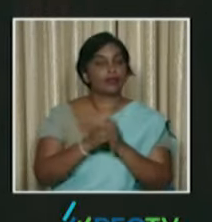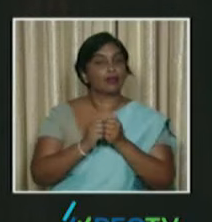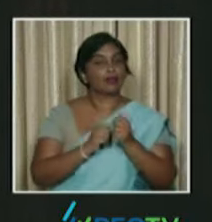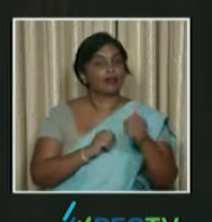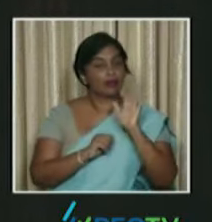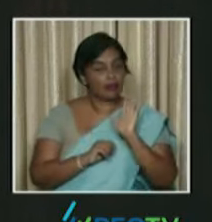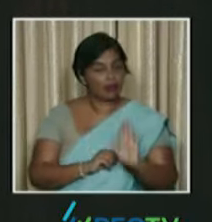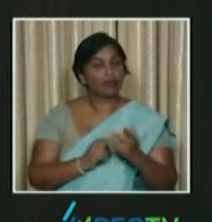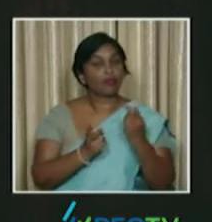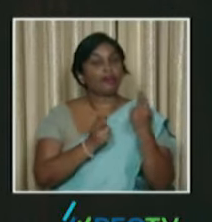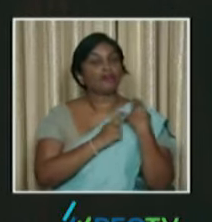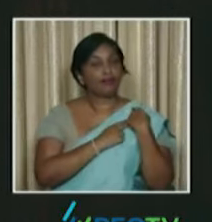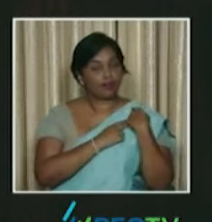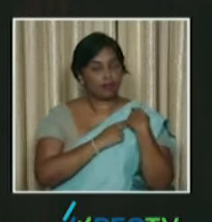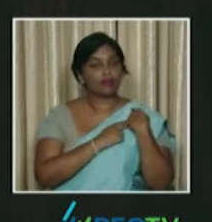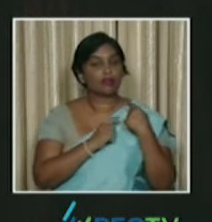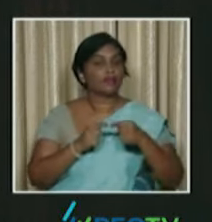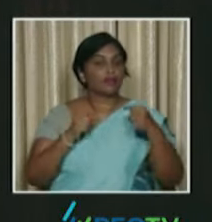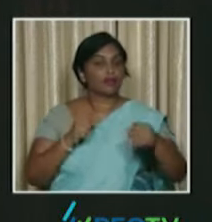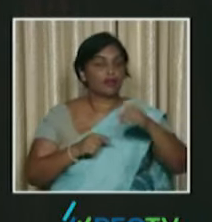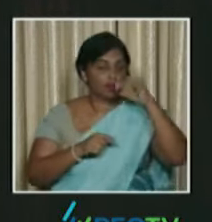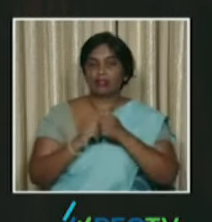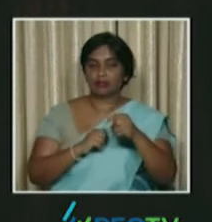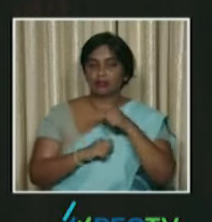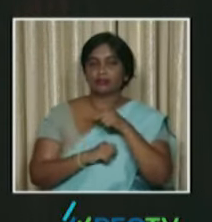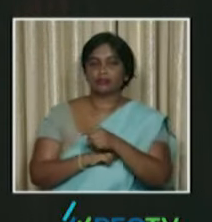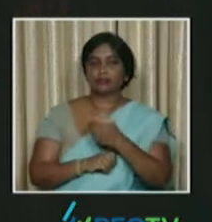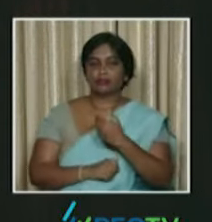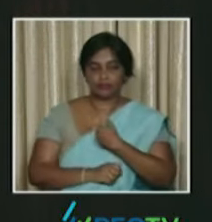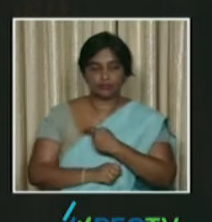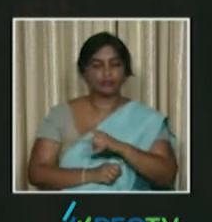පවත්වාගෙන යෑමේ වගකීම තියෙනවා විපක්ෂ නායකතුමා ඔබතුමාට.